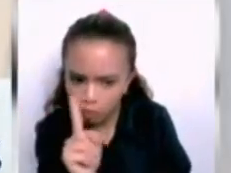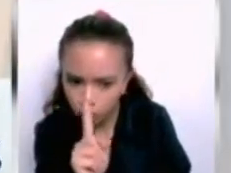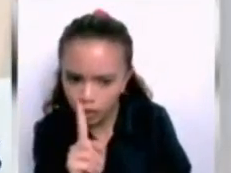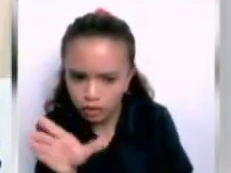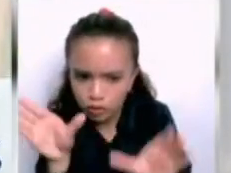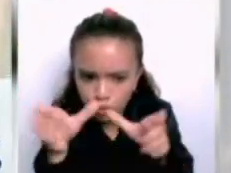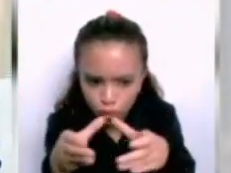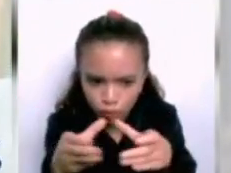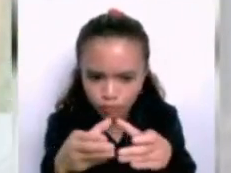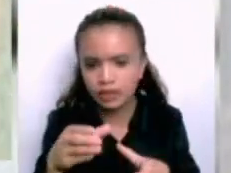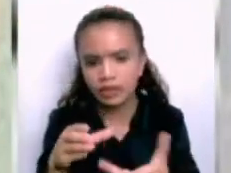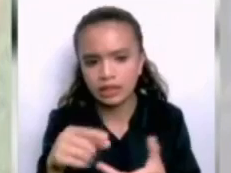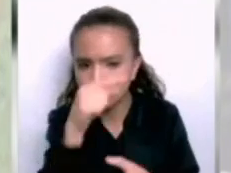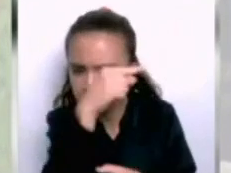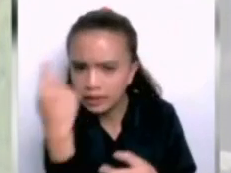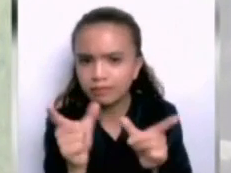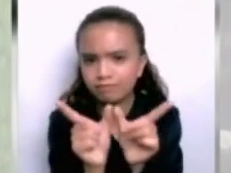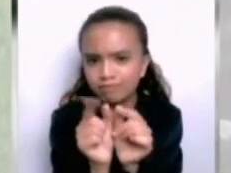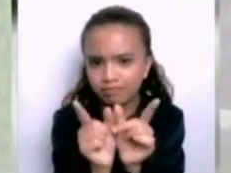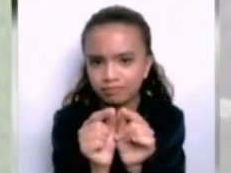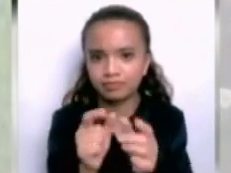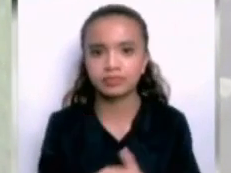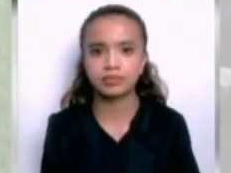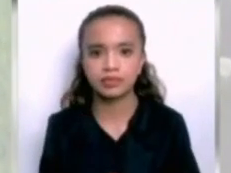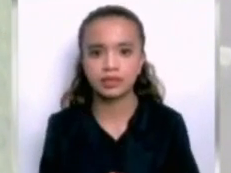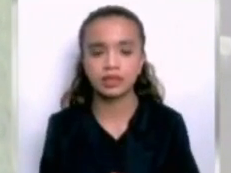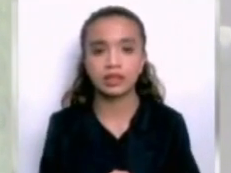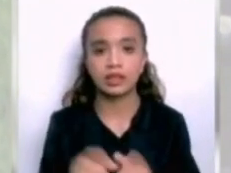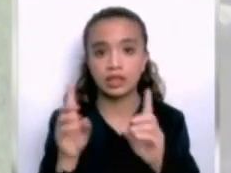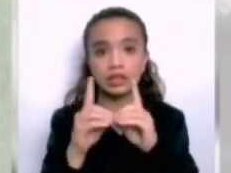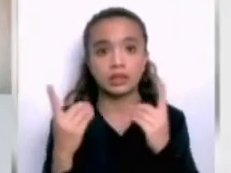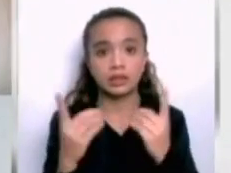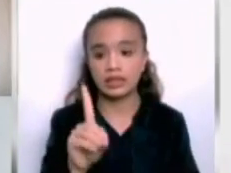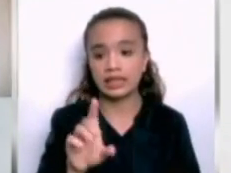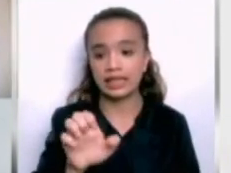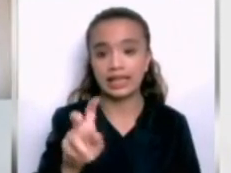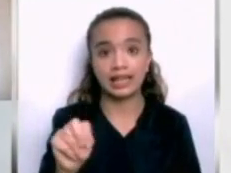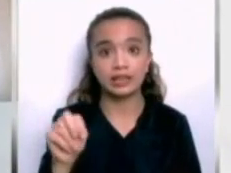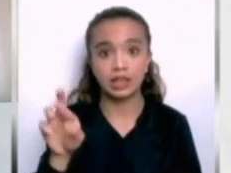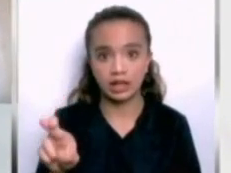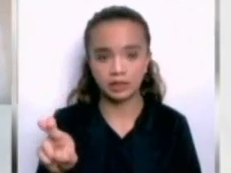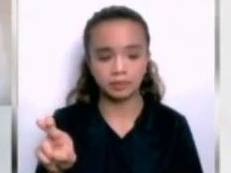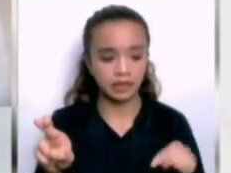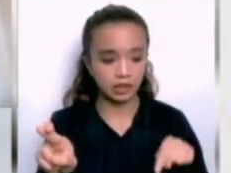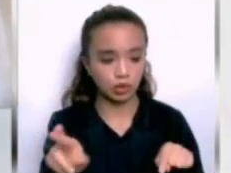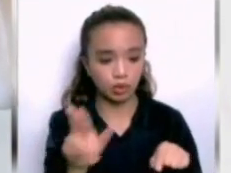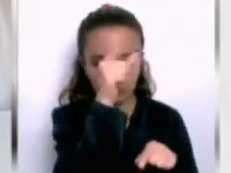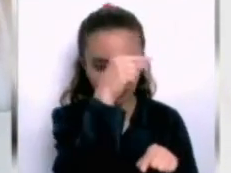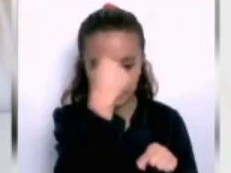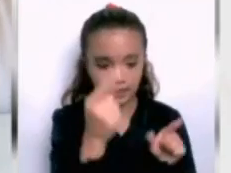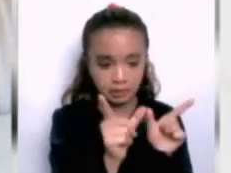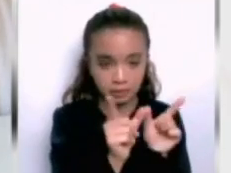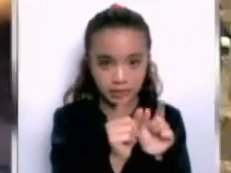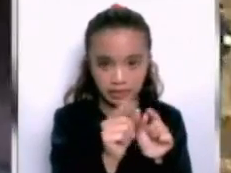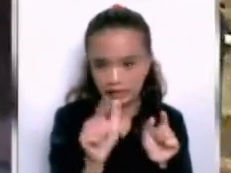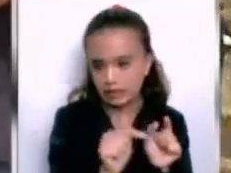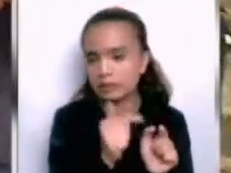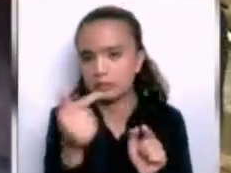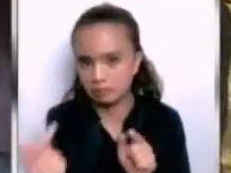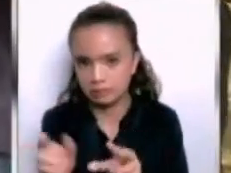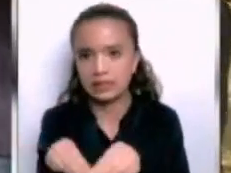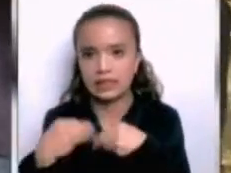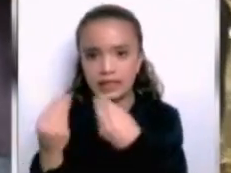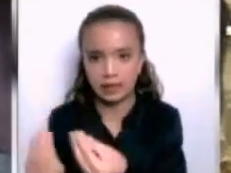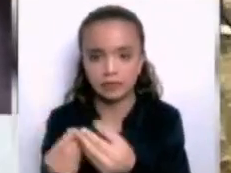yon nai-turnover na sa Department of environment and natural resources o danr ang mga smuggled na langgam Kapag